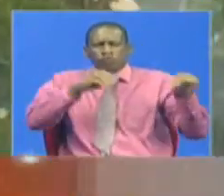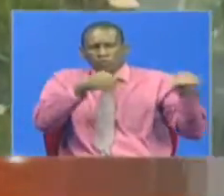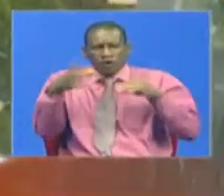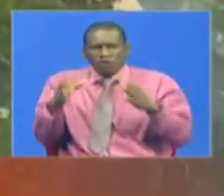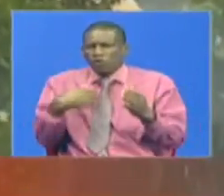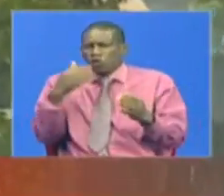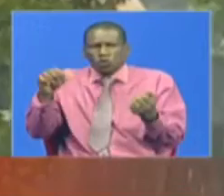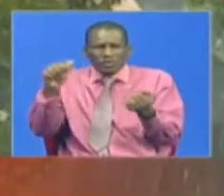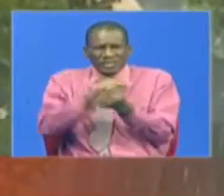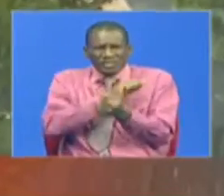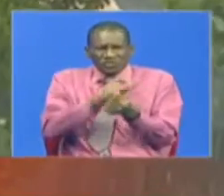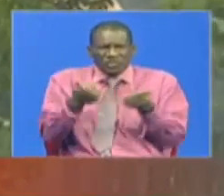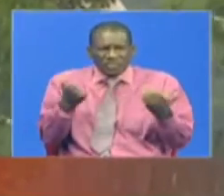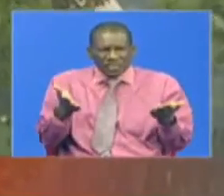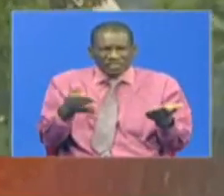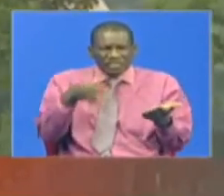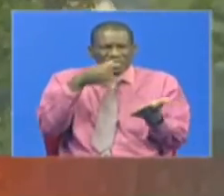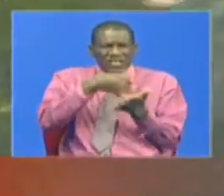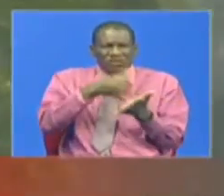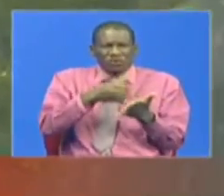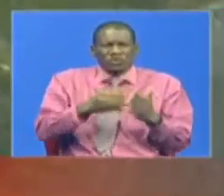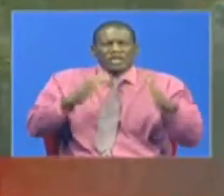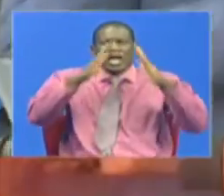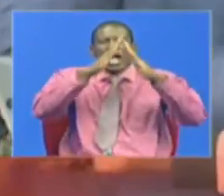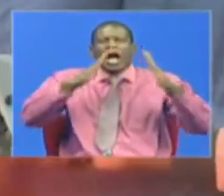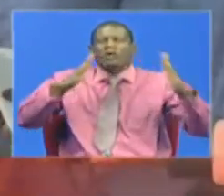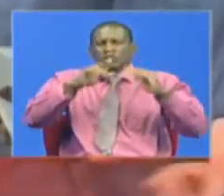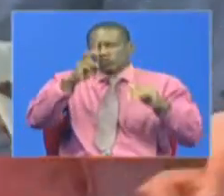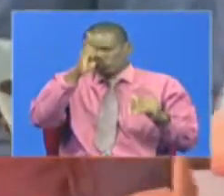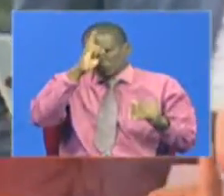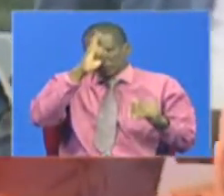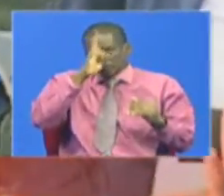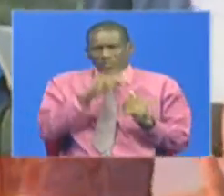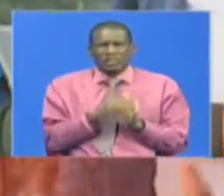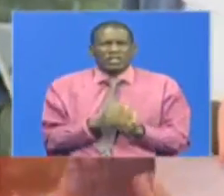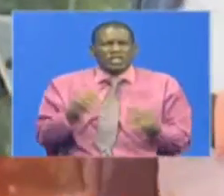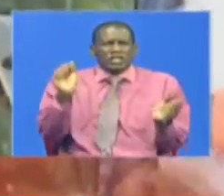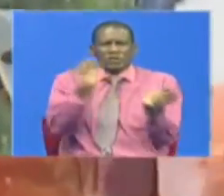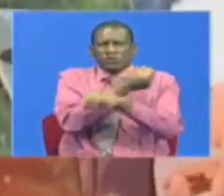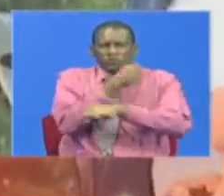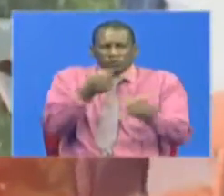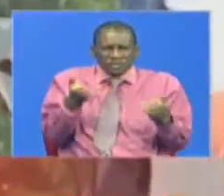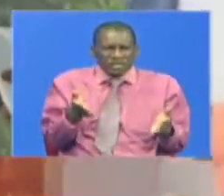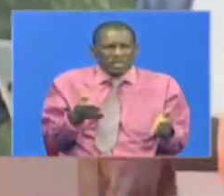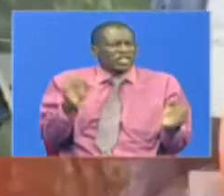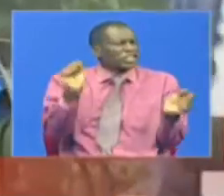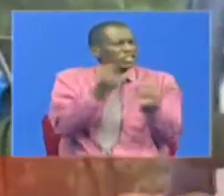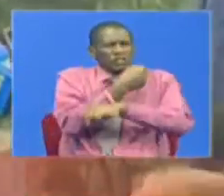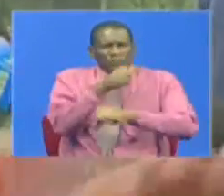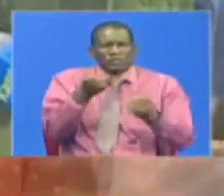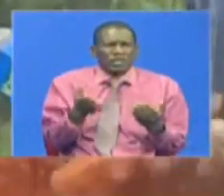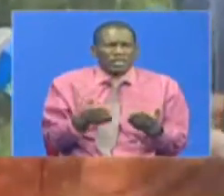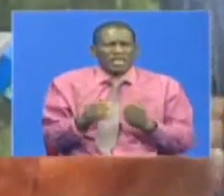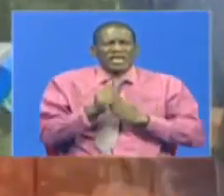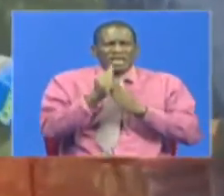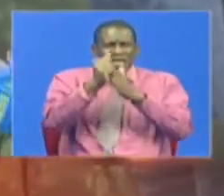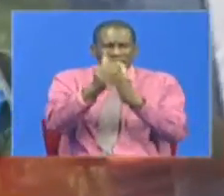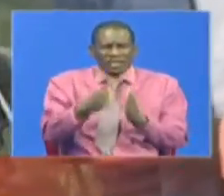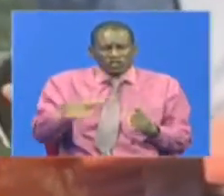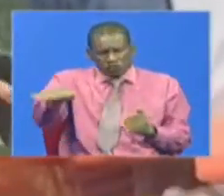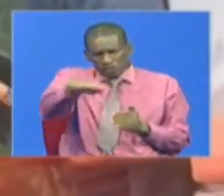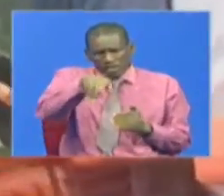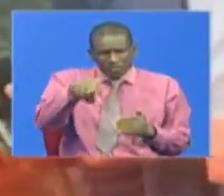mali yakiwemo makao ya maafisa wa polisi. Haiwezekani, hawatabaki. Viongozi wa eneo